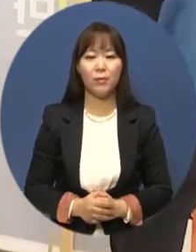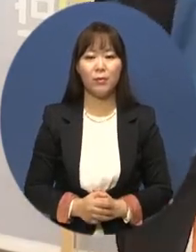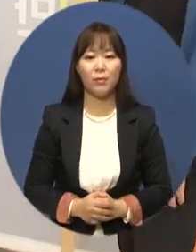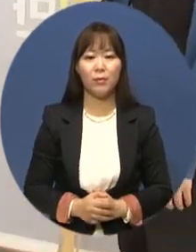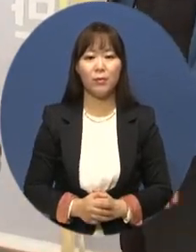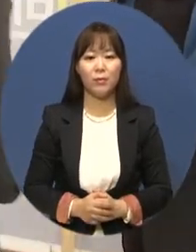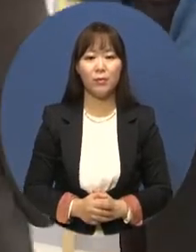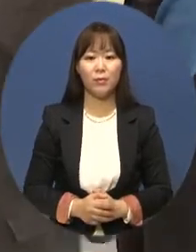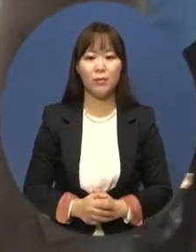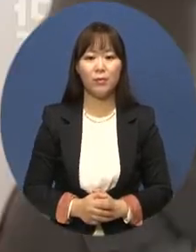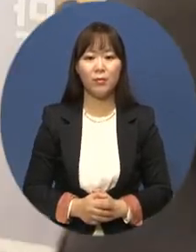복지 tv 뉴스 입니다